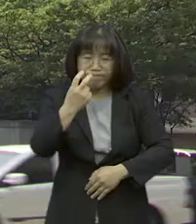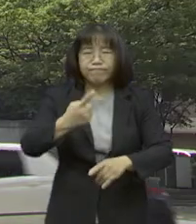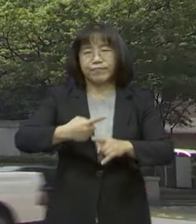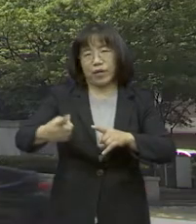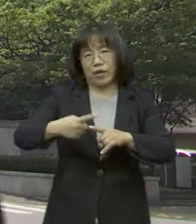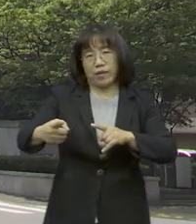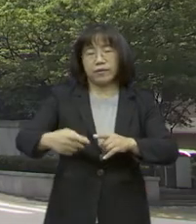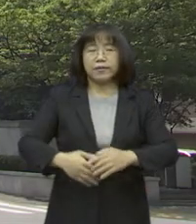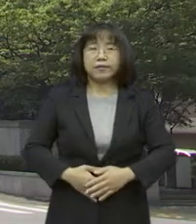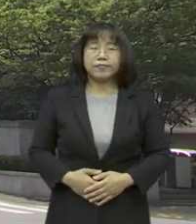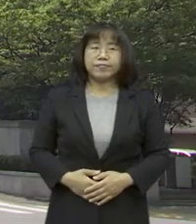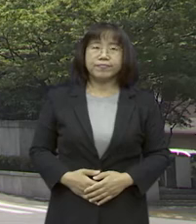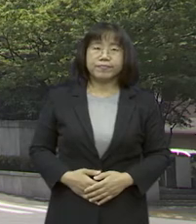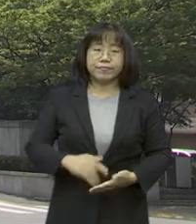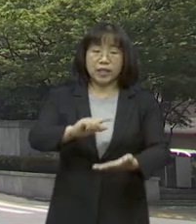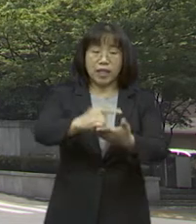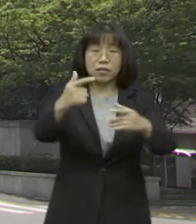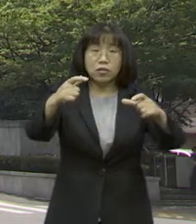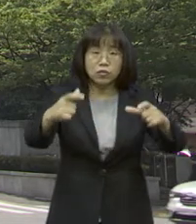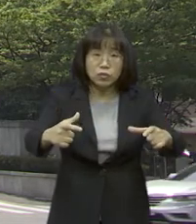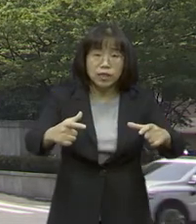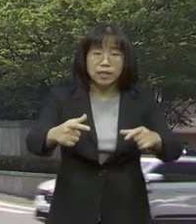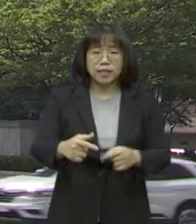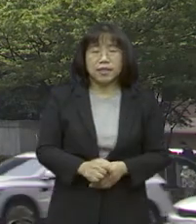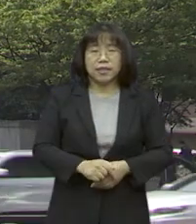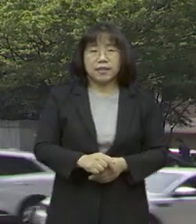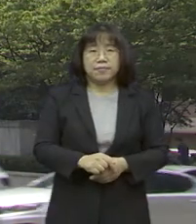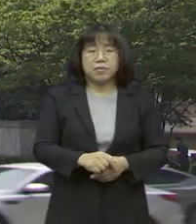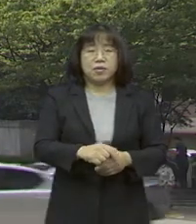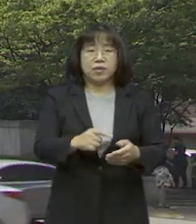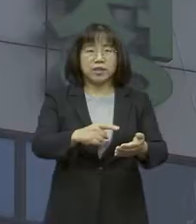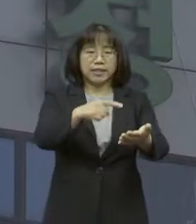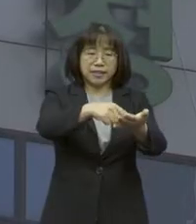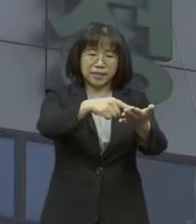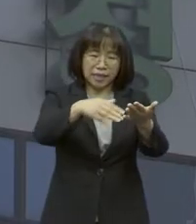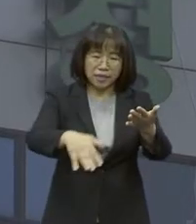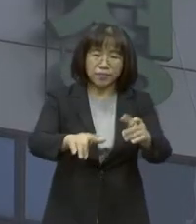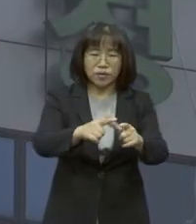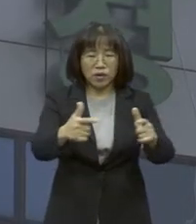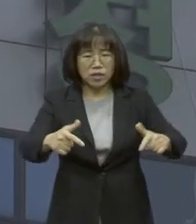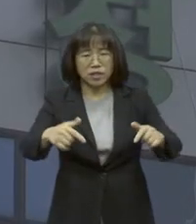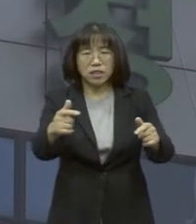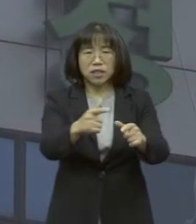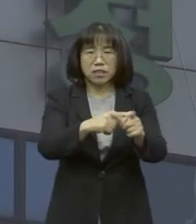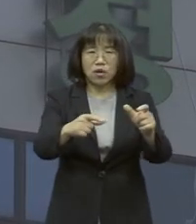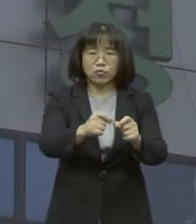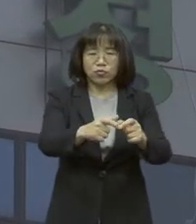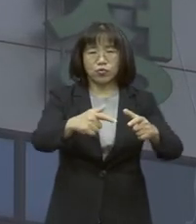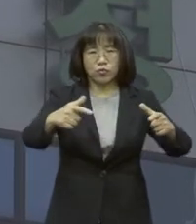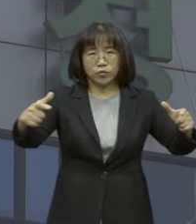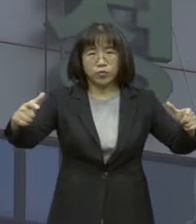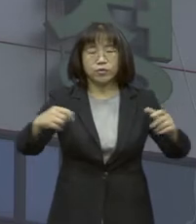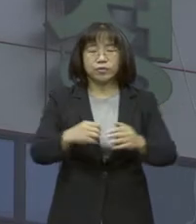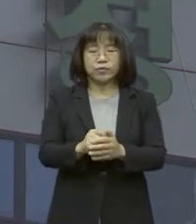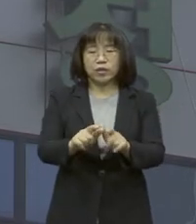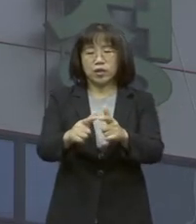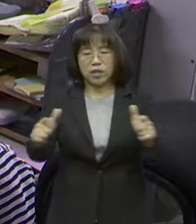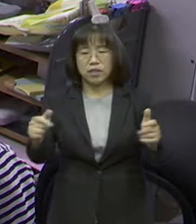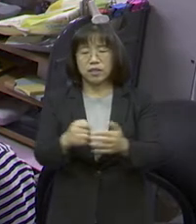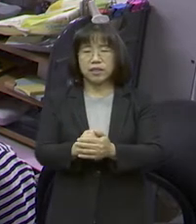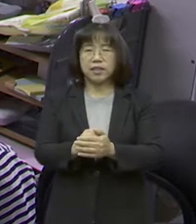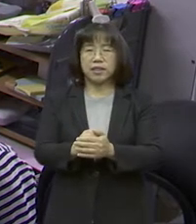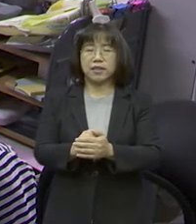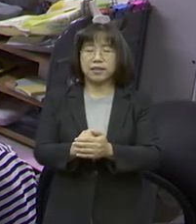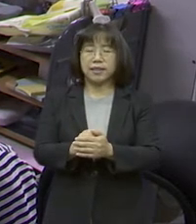분석 을 진행했습니다 강서구는 지방세 등 자체 수 입증 과 함께 교부세 조정 교부금